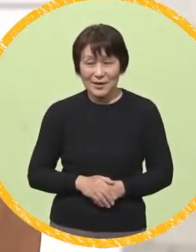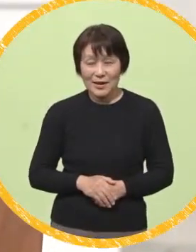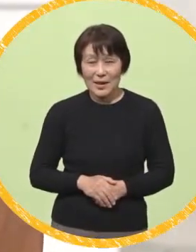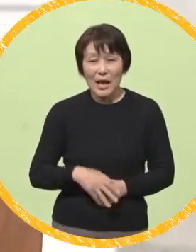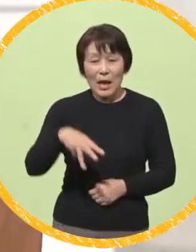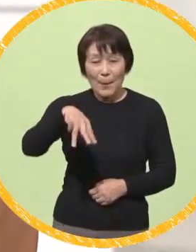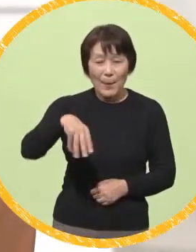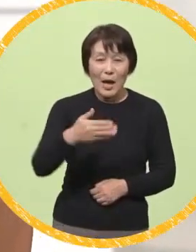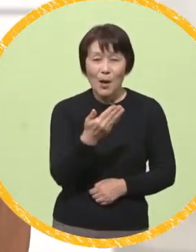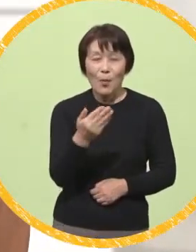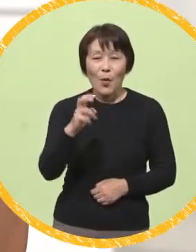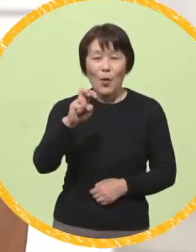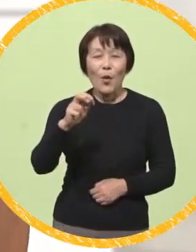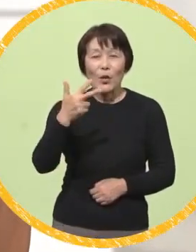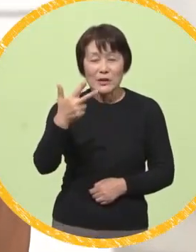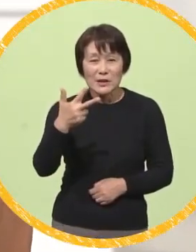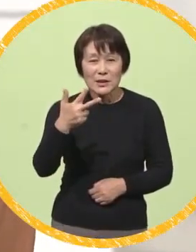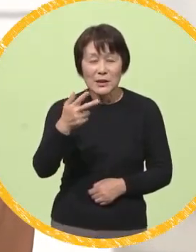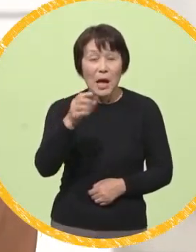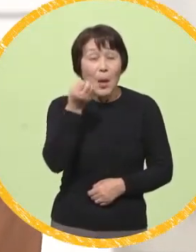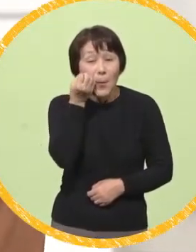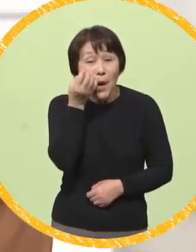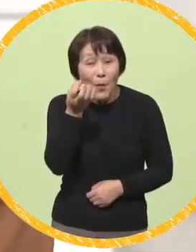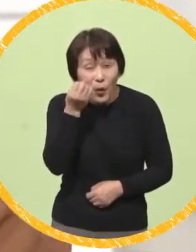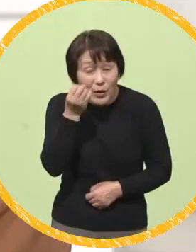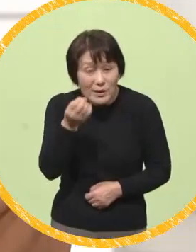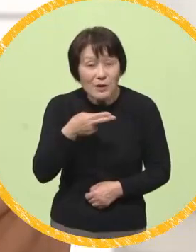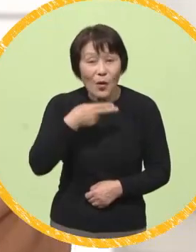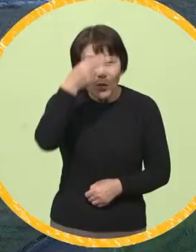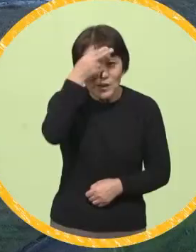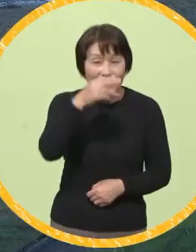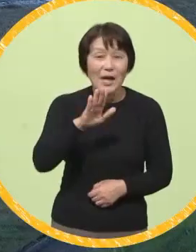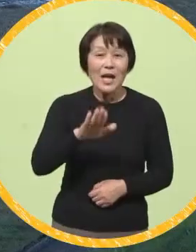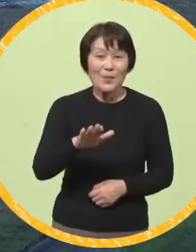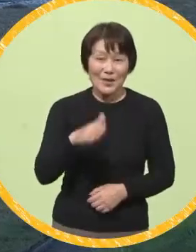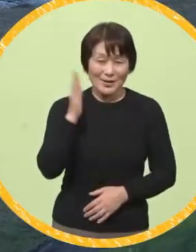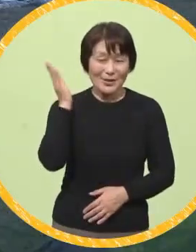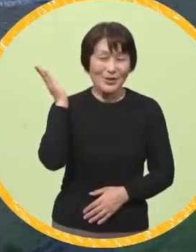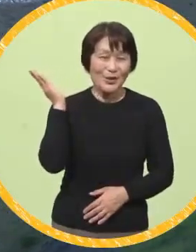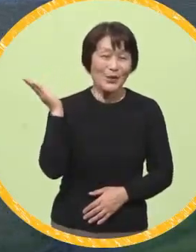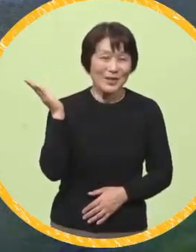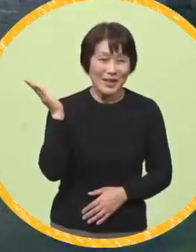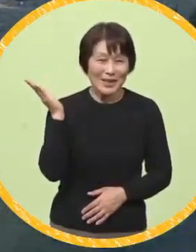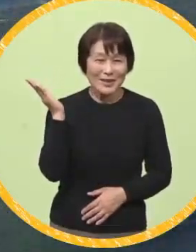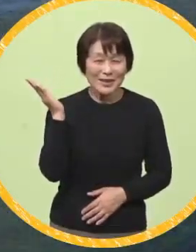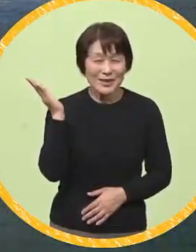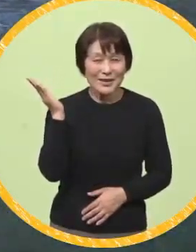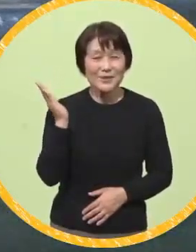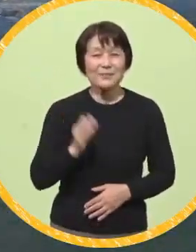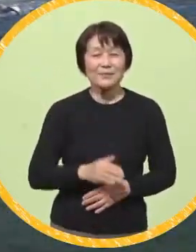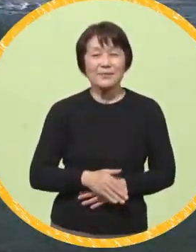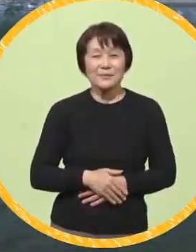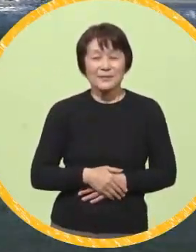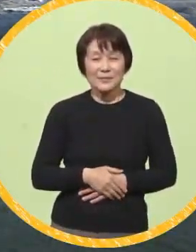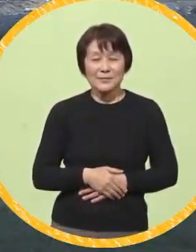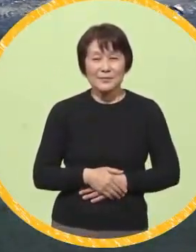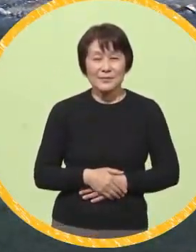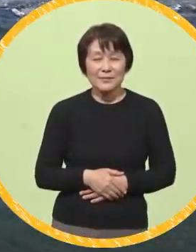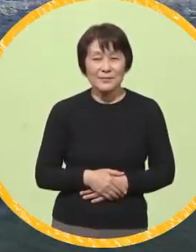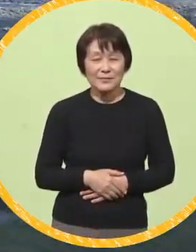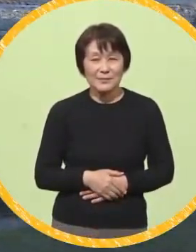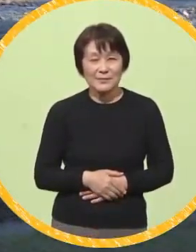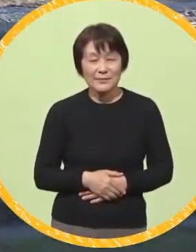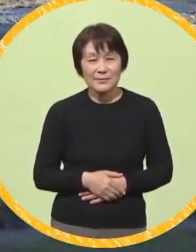幻と言われるお酒もありますよ。こちらご覧ください。 都心から小田急線に乗って1時間余